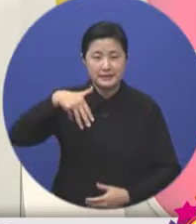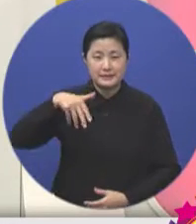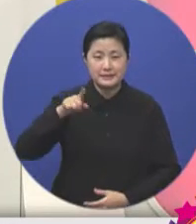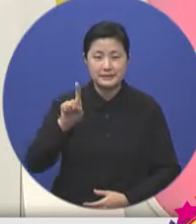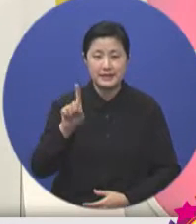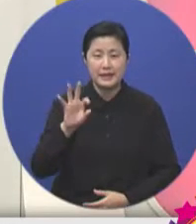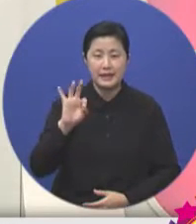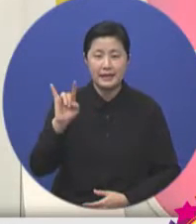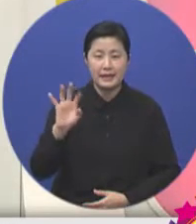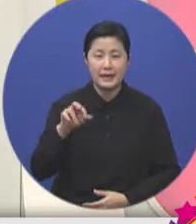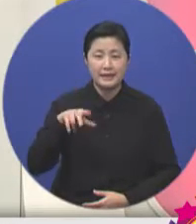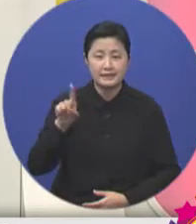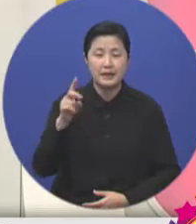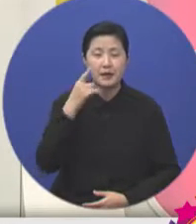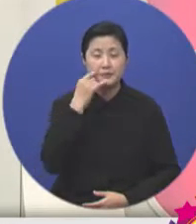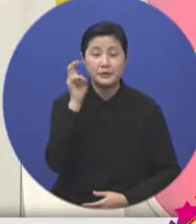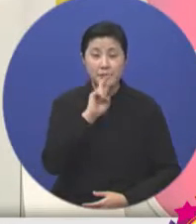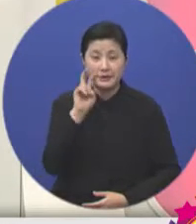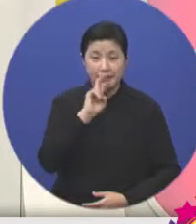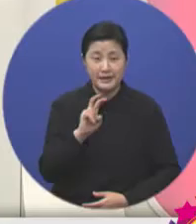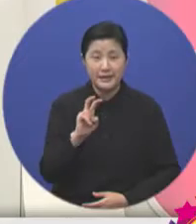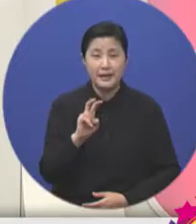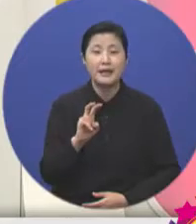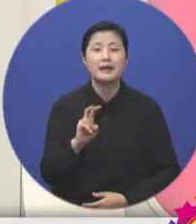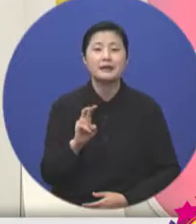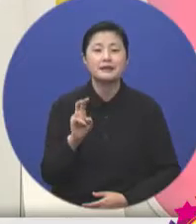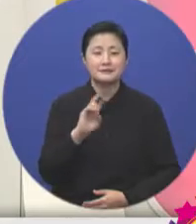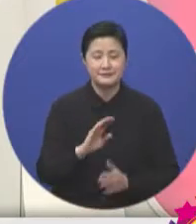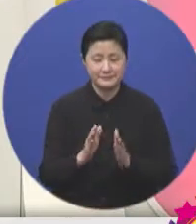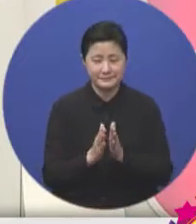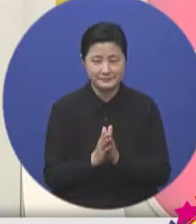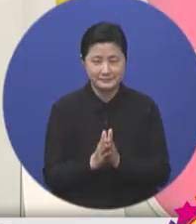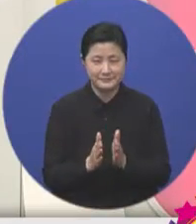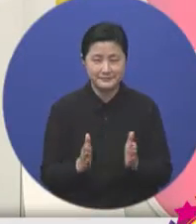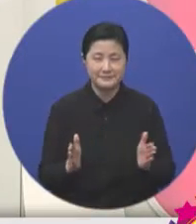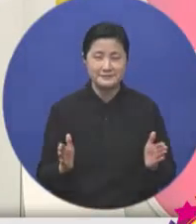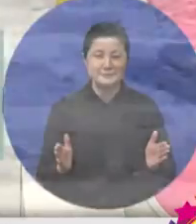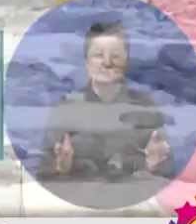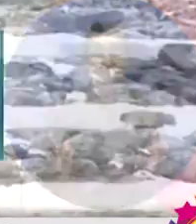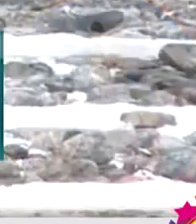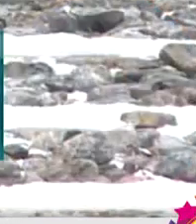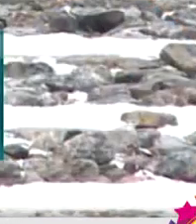차행자 어머님의 노래 가보도록 하겠습니다. 해운대 엘레지 음악 주세요.